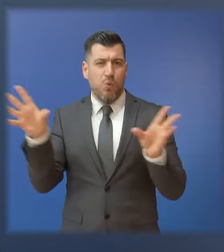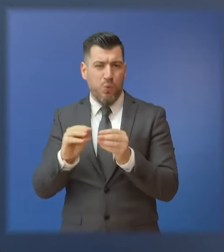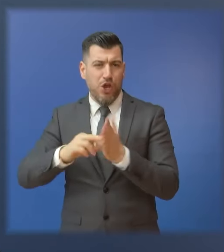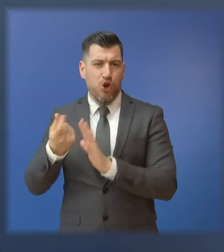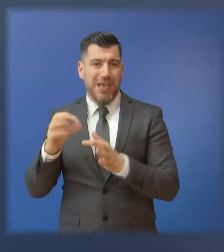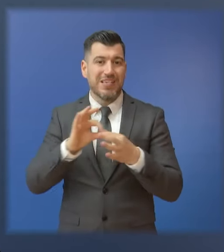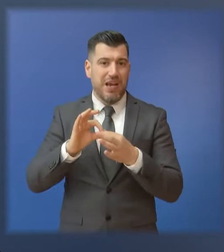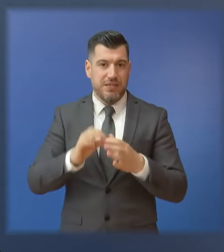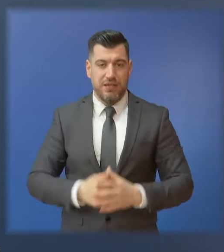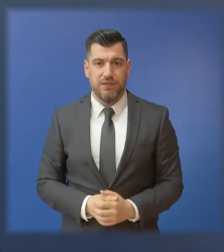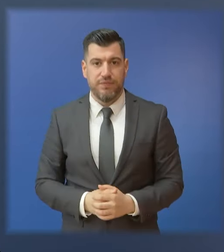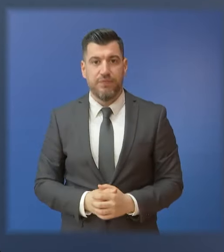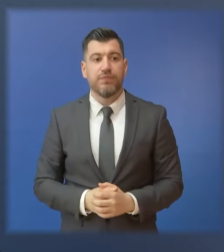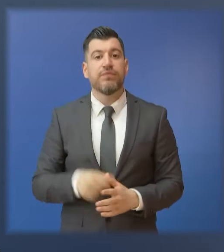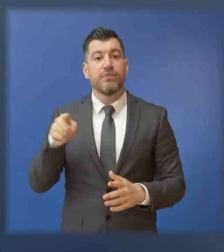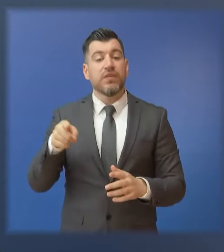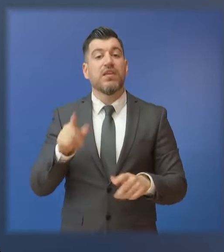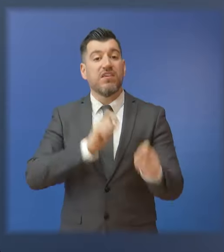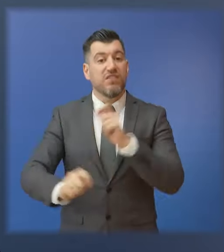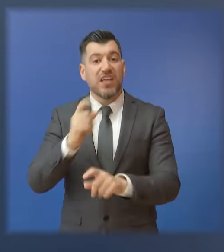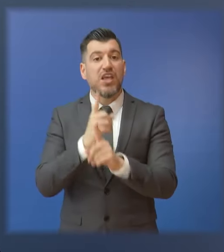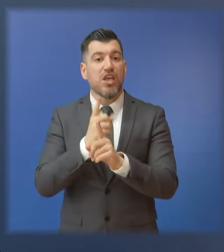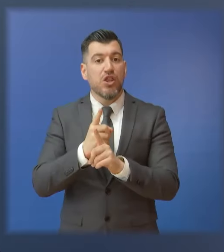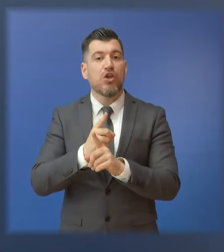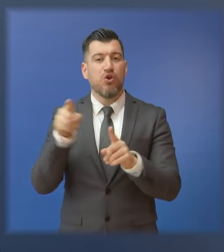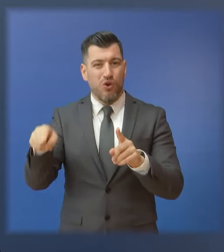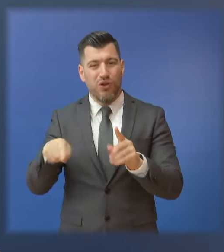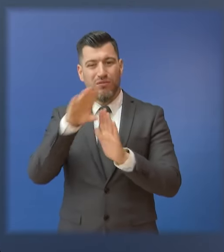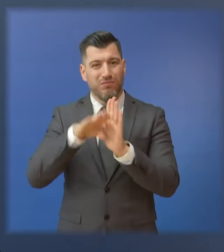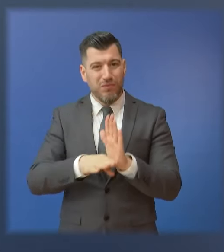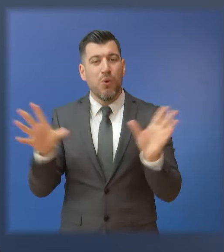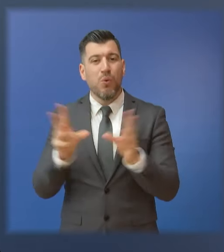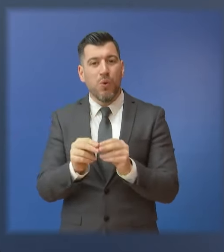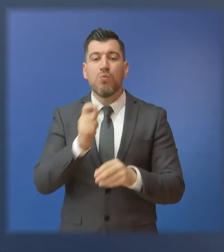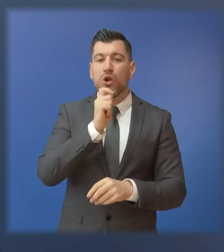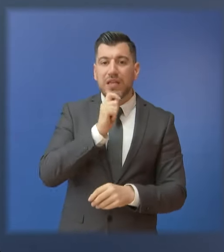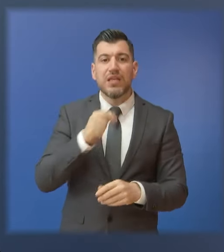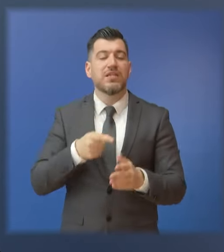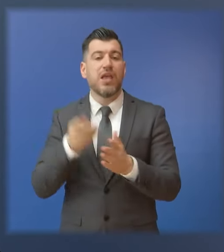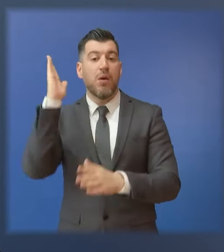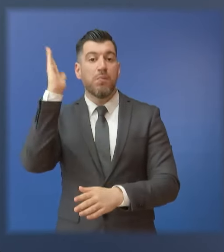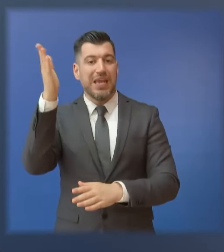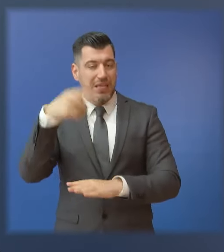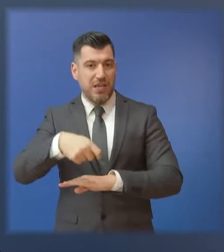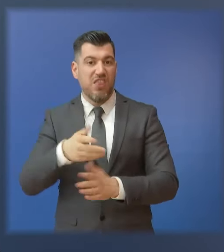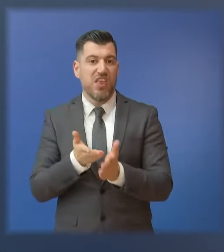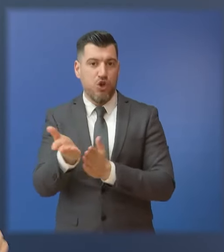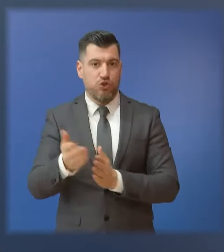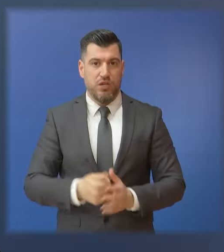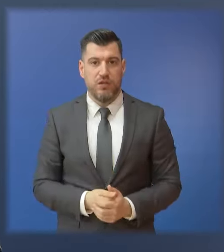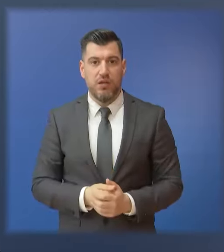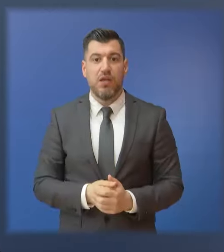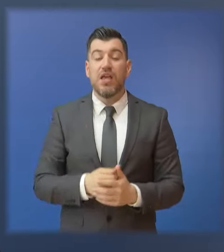ιδιαίτερη μοί γίνεται για την ψήφιση του νέου δικαστικού χάρτη πολιτικής και ποινικής δικαιοσύνης τη σύσταση και λειτουργία